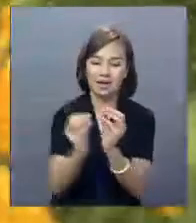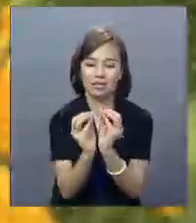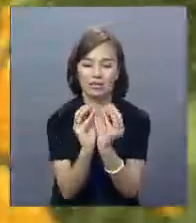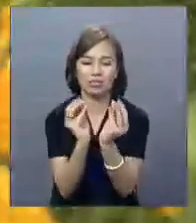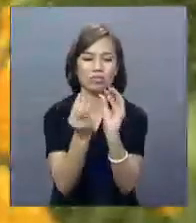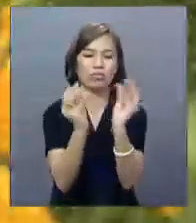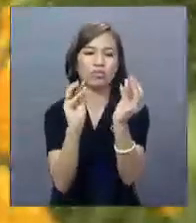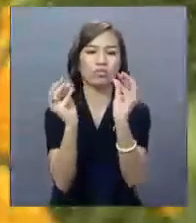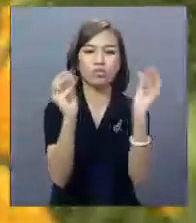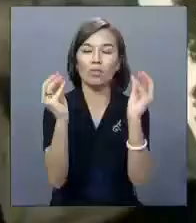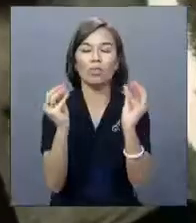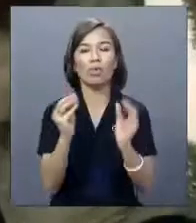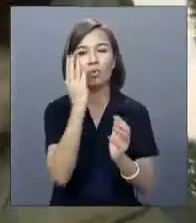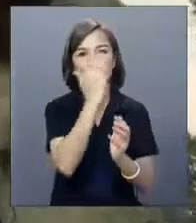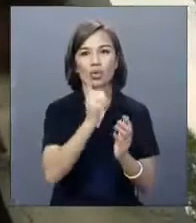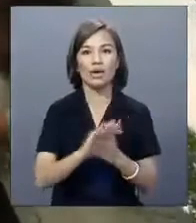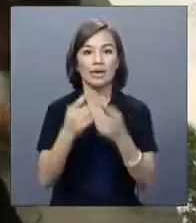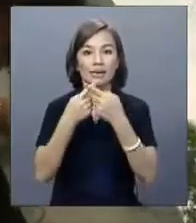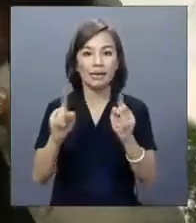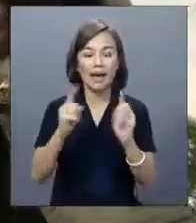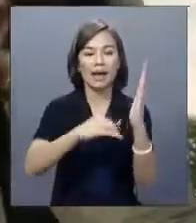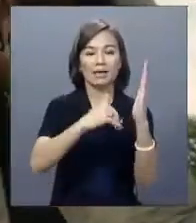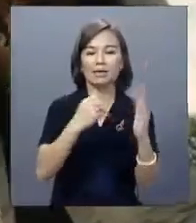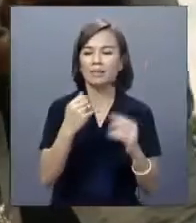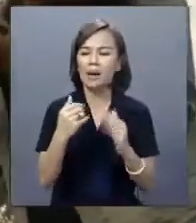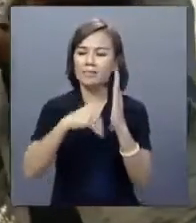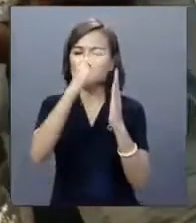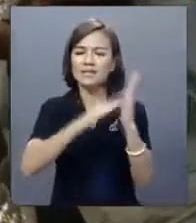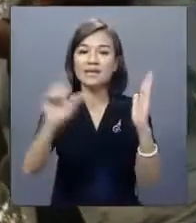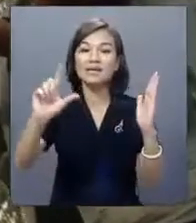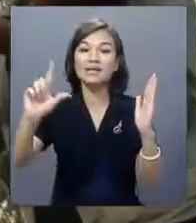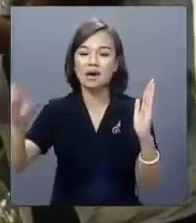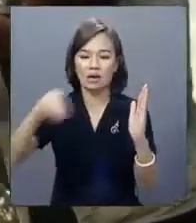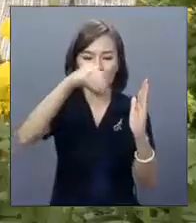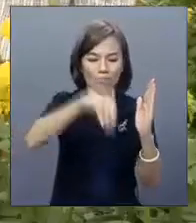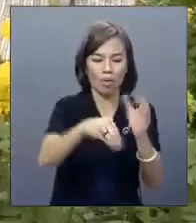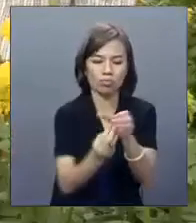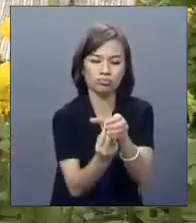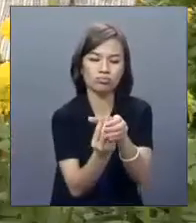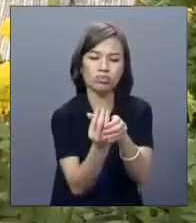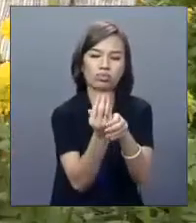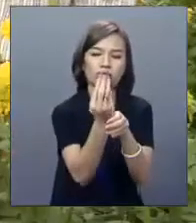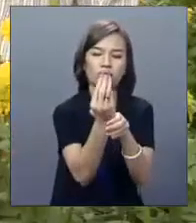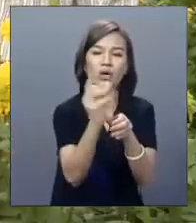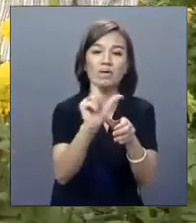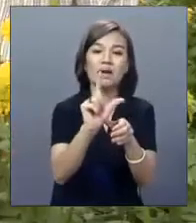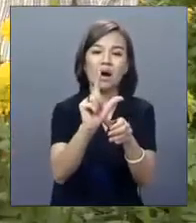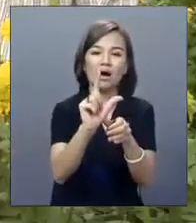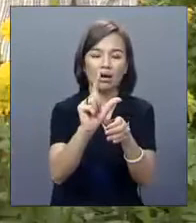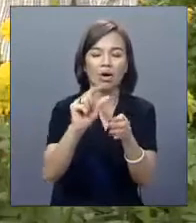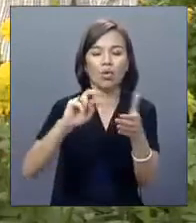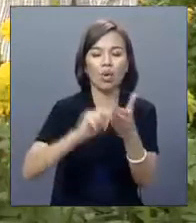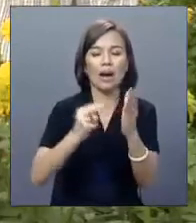ไล่กันแต่ถ้าเป็นดอกที่เป็นดอกเหลืองแล้วมันจะไม่ค่อยแตกแขนงเพราะว่าต้นลำต้นมันไม่แตก